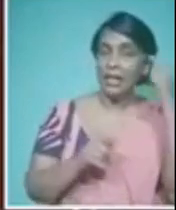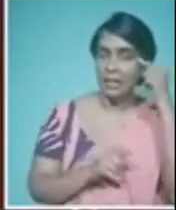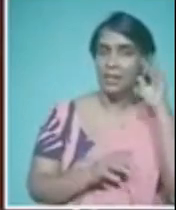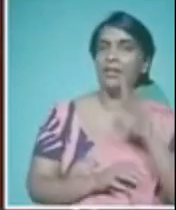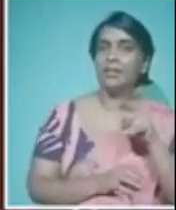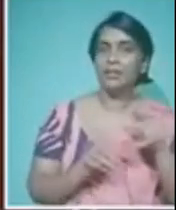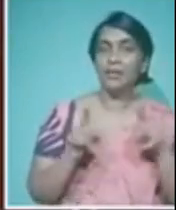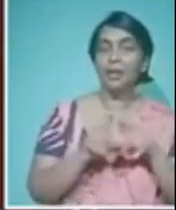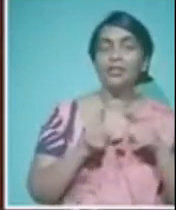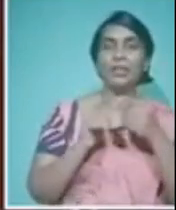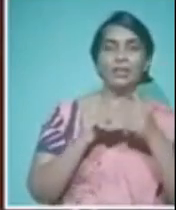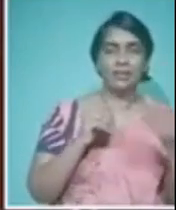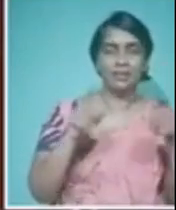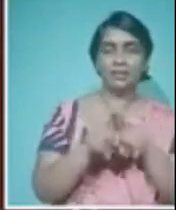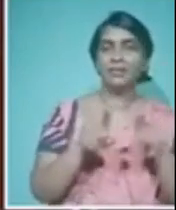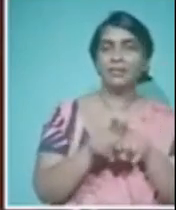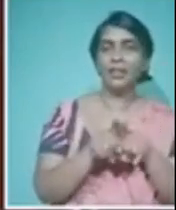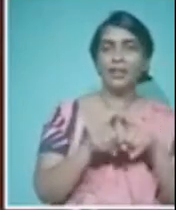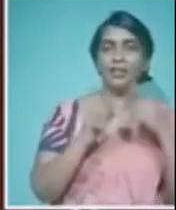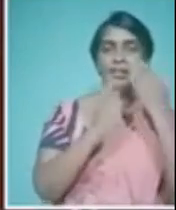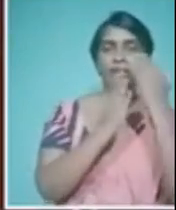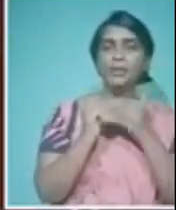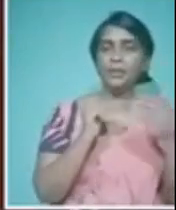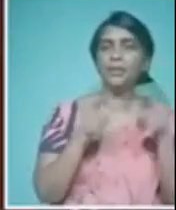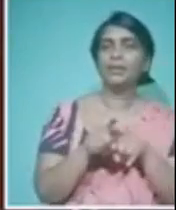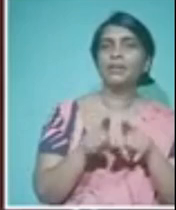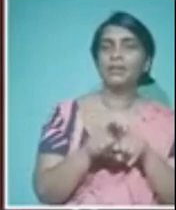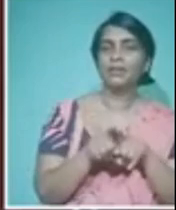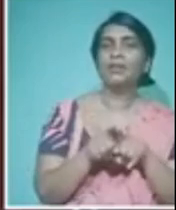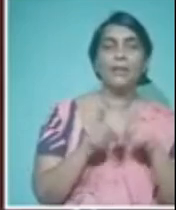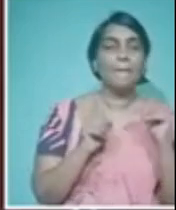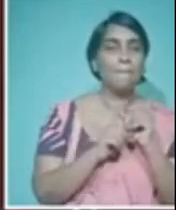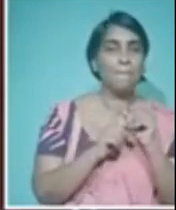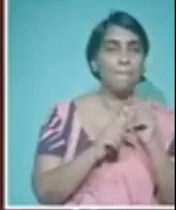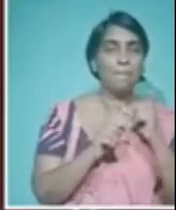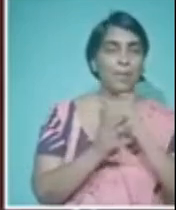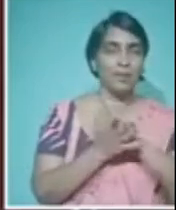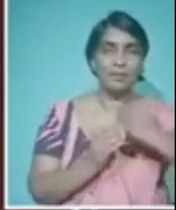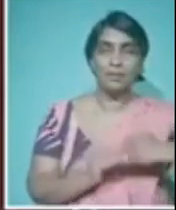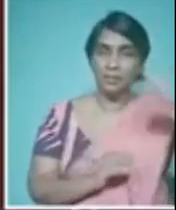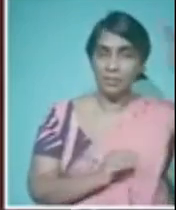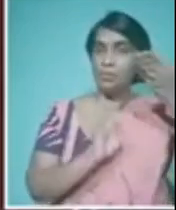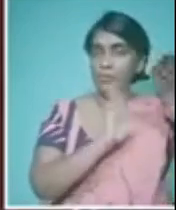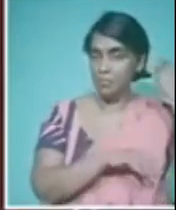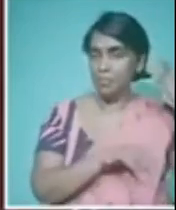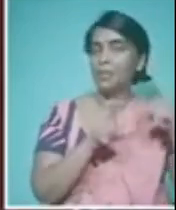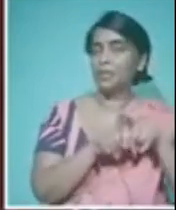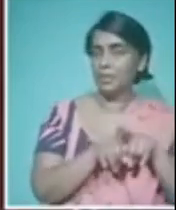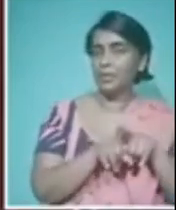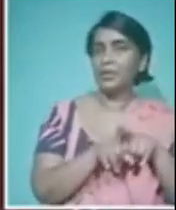නිසා. බඳුන ගුණ අමාත්‍යතුමා නිෂ්පාදකවරයා විදිහට වැඩ කරනකොට පාටලි චම්පික පාර්ලිමේන්තු මන්ත්‍රීවරයා, ඒ කියන්නේ හිටපු ඒ වගේම